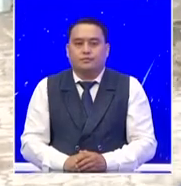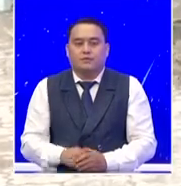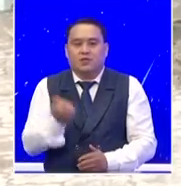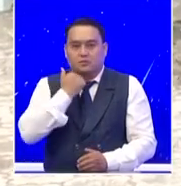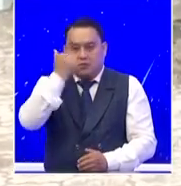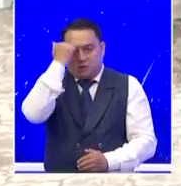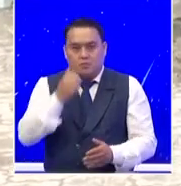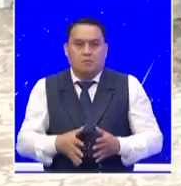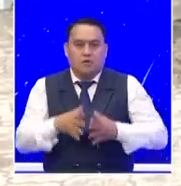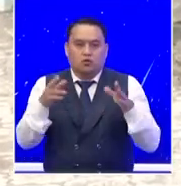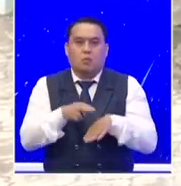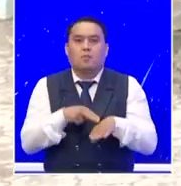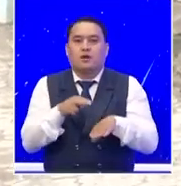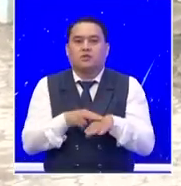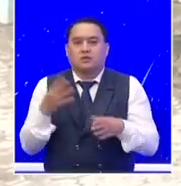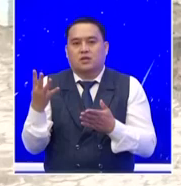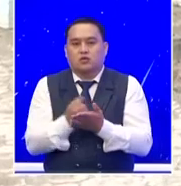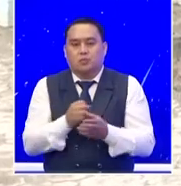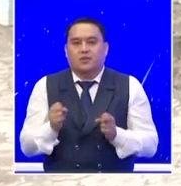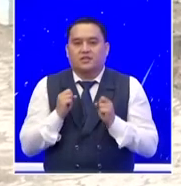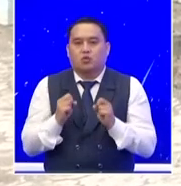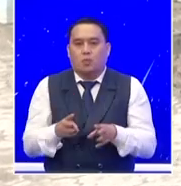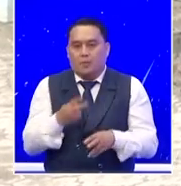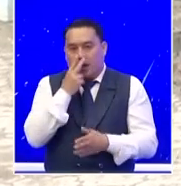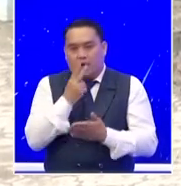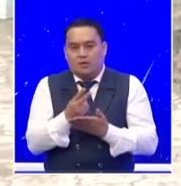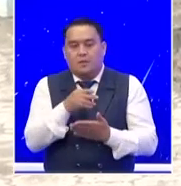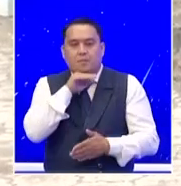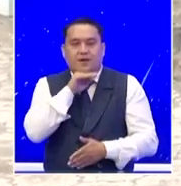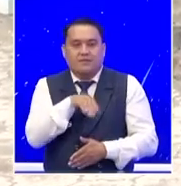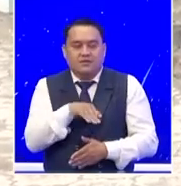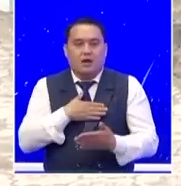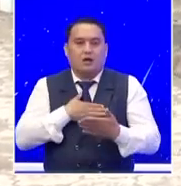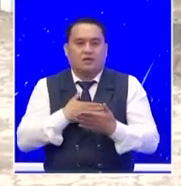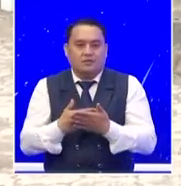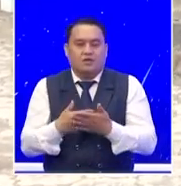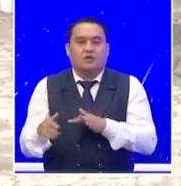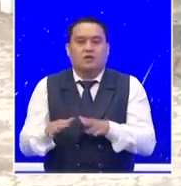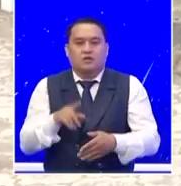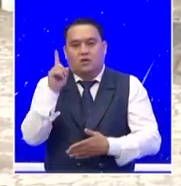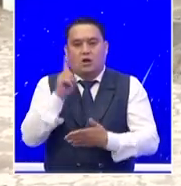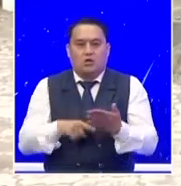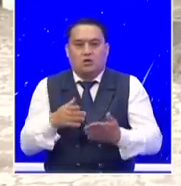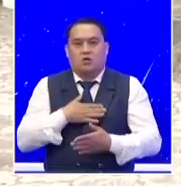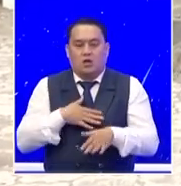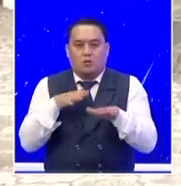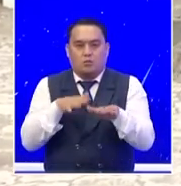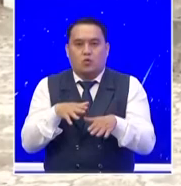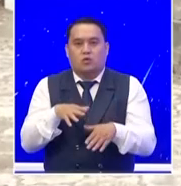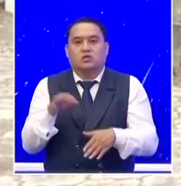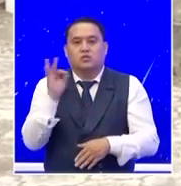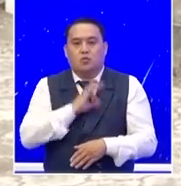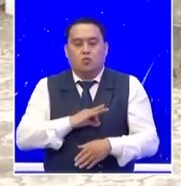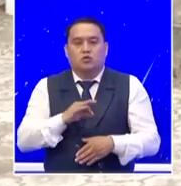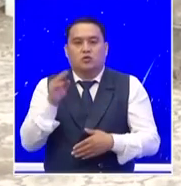Спасибо большое сотрудникам полиции, что нашли преступника. Вы показали свой профессионализм и оперативность. Надеюсь, в отношении нападавшего будут